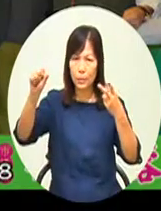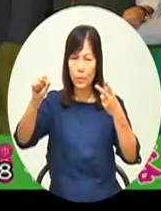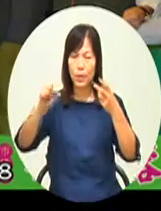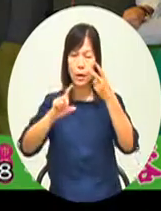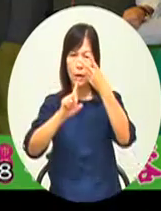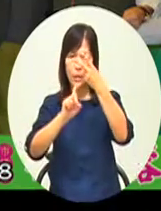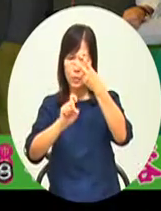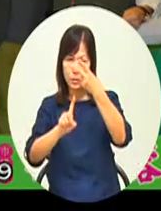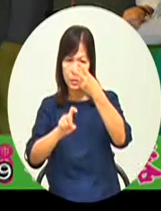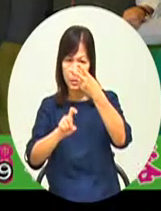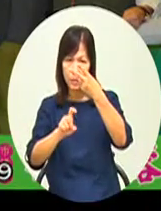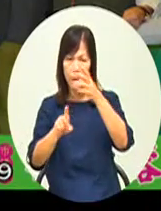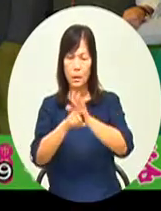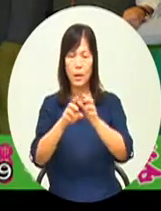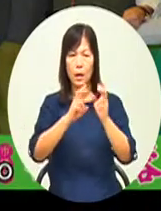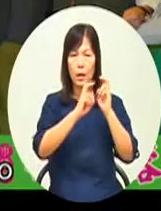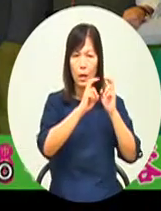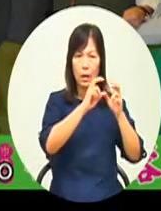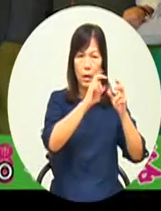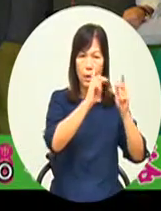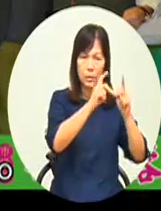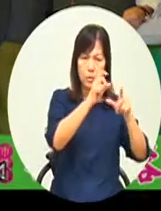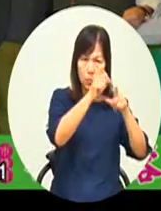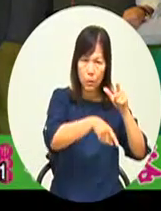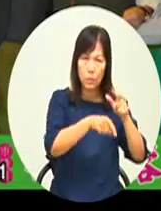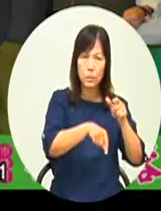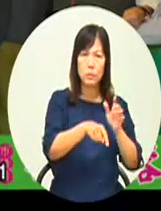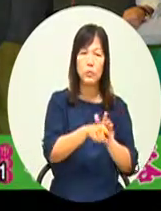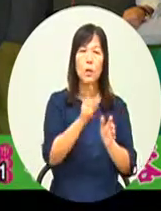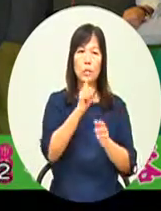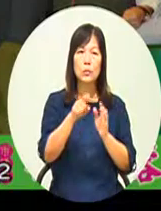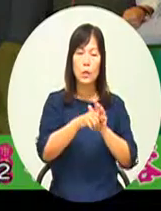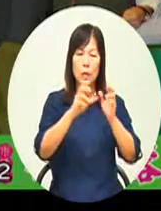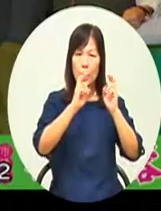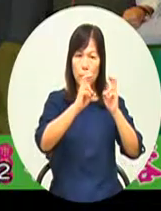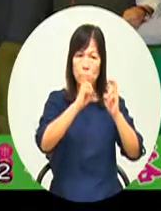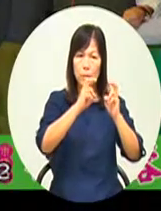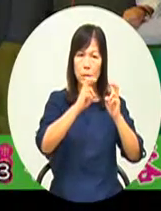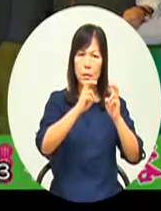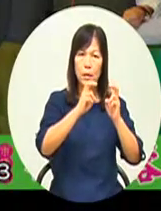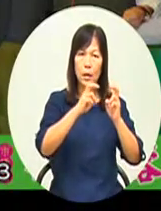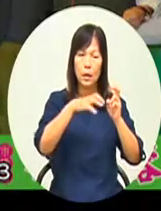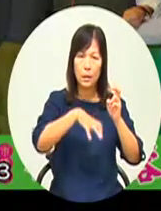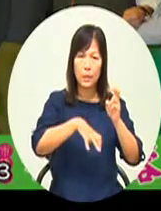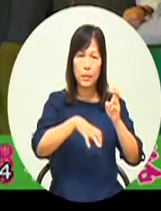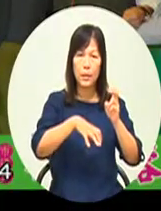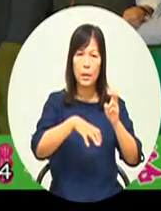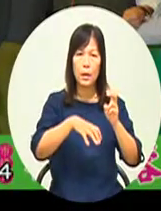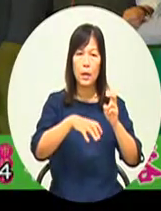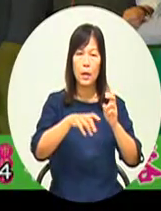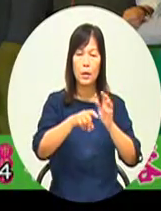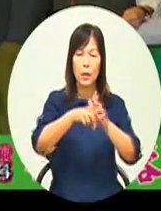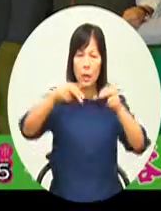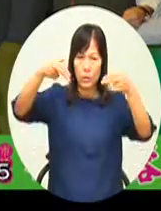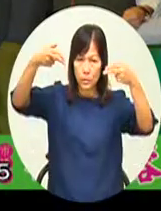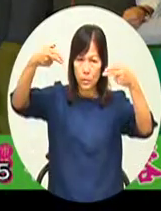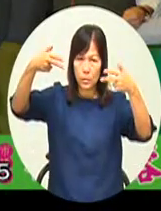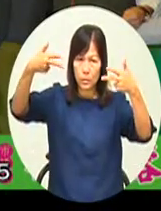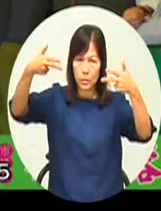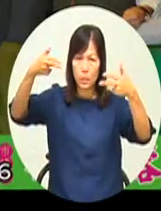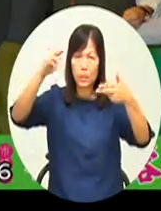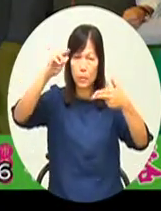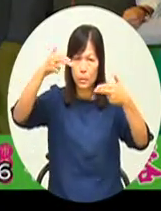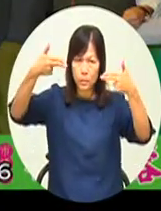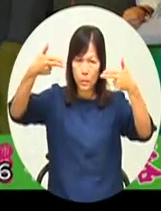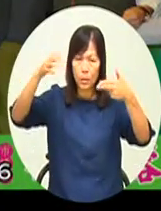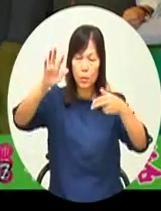2015年2月11号，高雄捷运公司，他说车厢内已经装设捷运哦，而